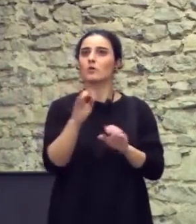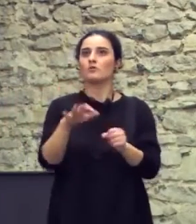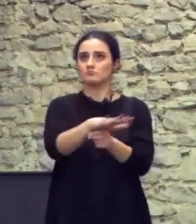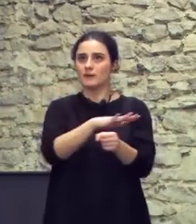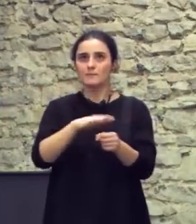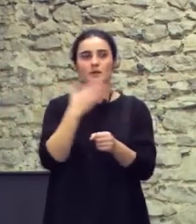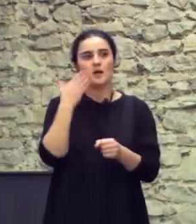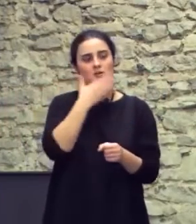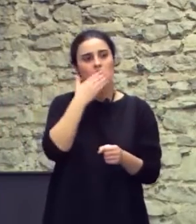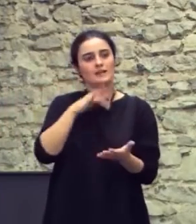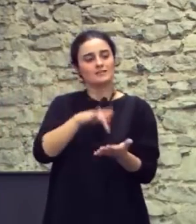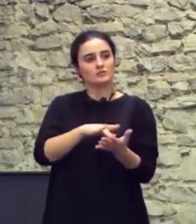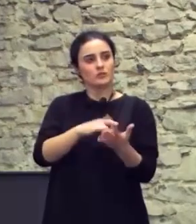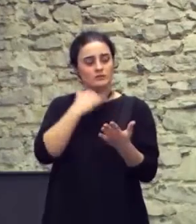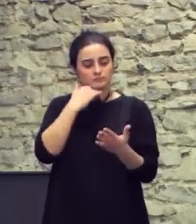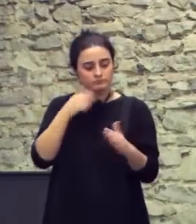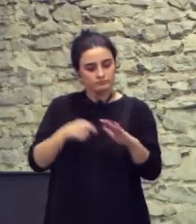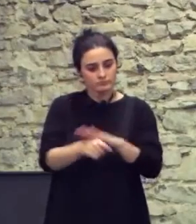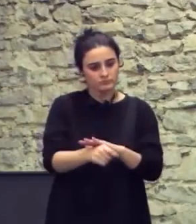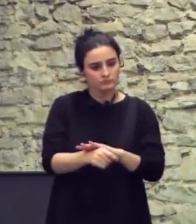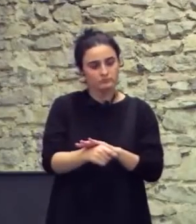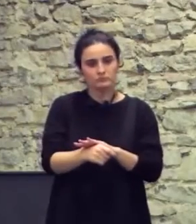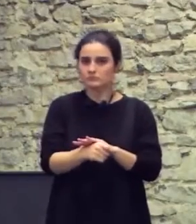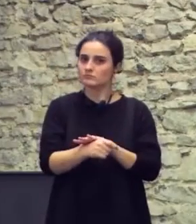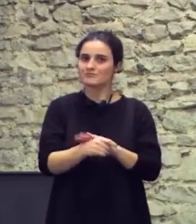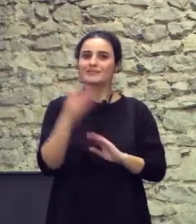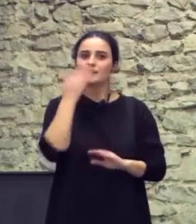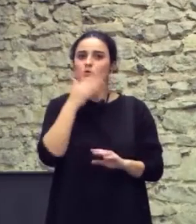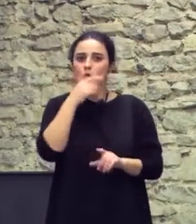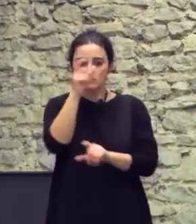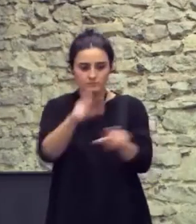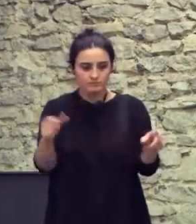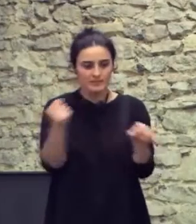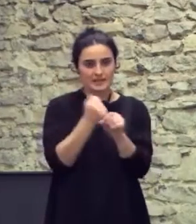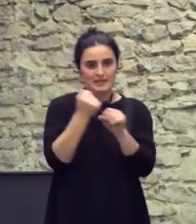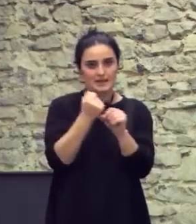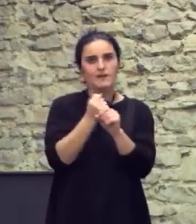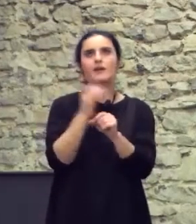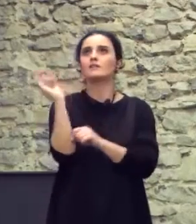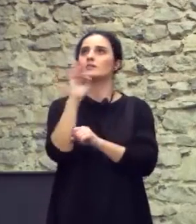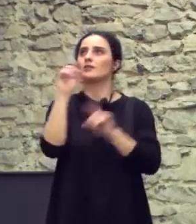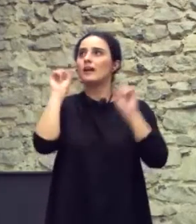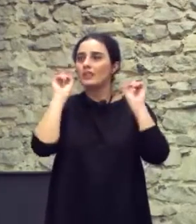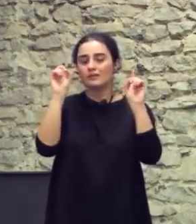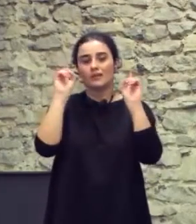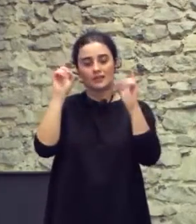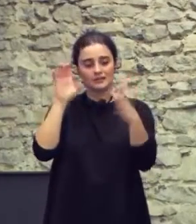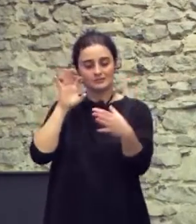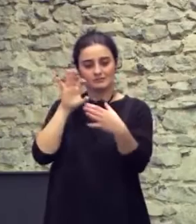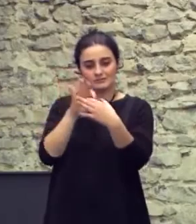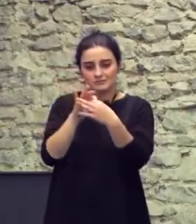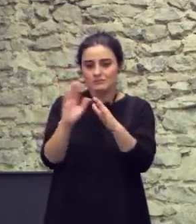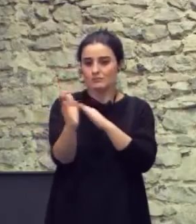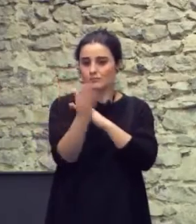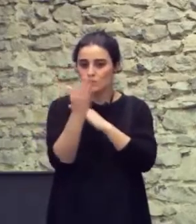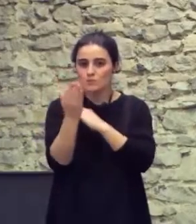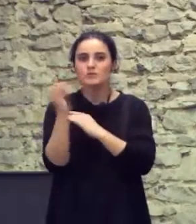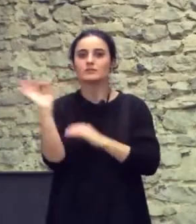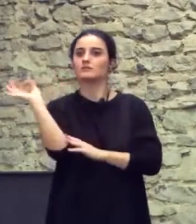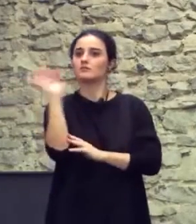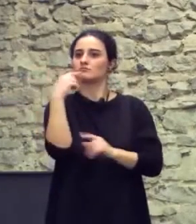eragitea hitz egiten dugunean, segurazki eskoletan lan egiten duzuen pertsonak edo hezkuntza munduan proposamenak egiten